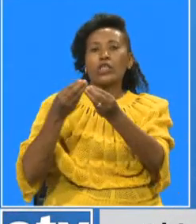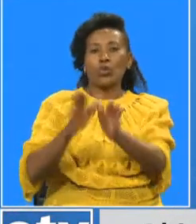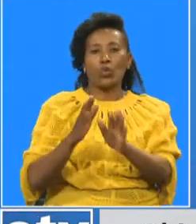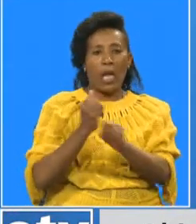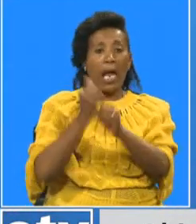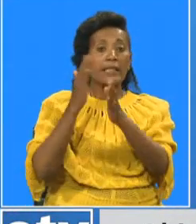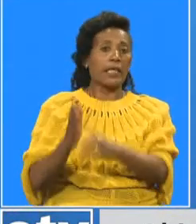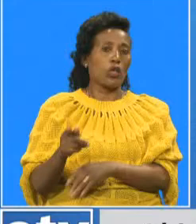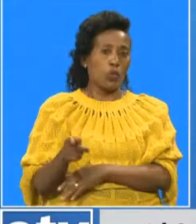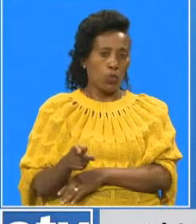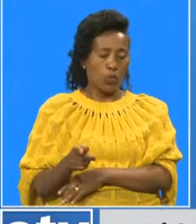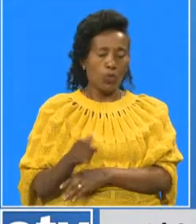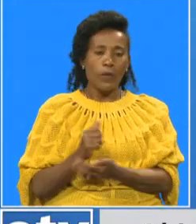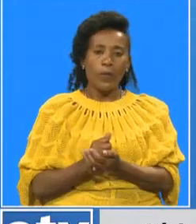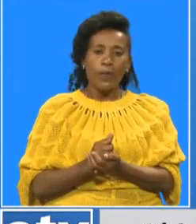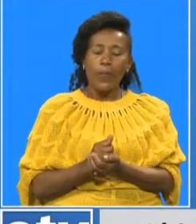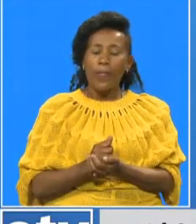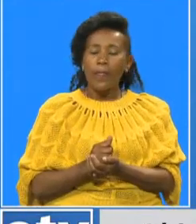አሰሪው።